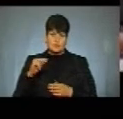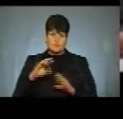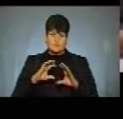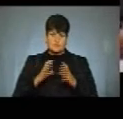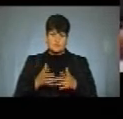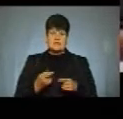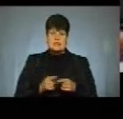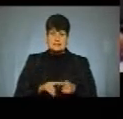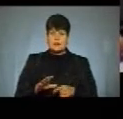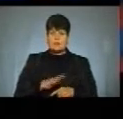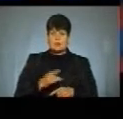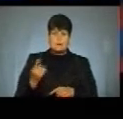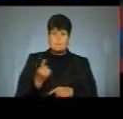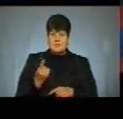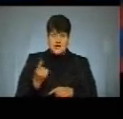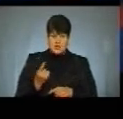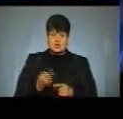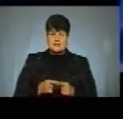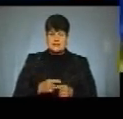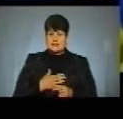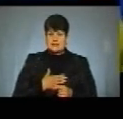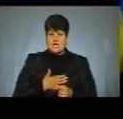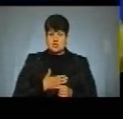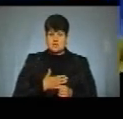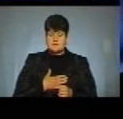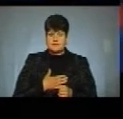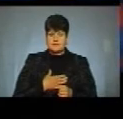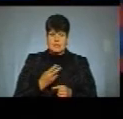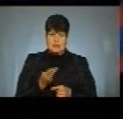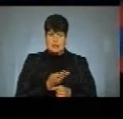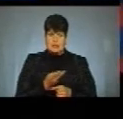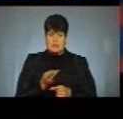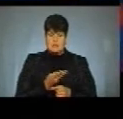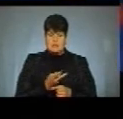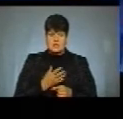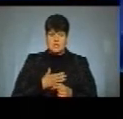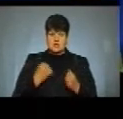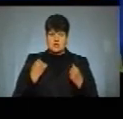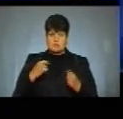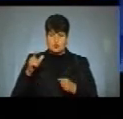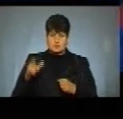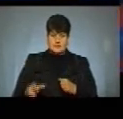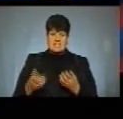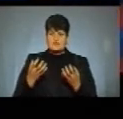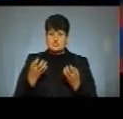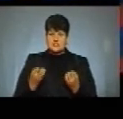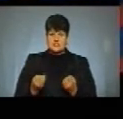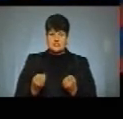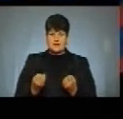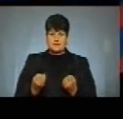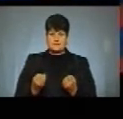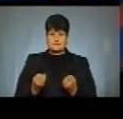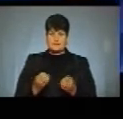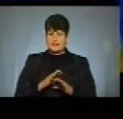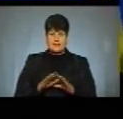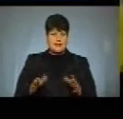Це були перші, це наші, ці два наших спортсмена, вони ще не